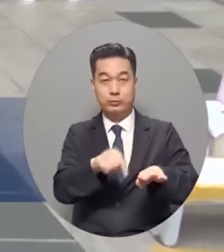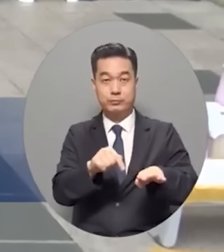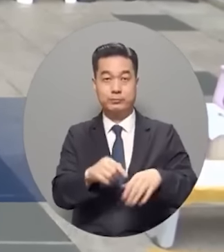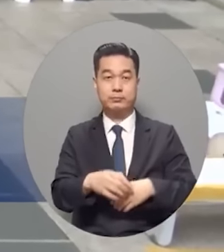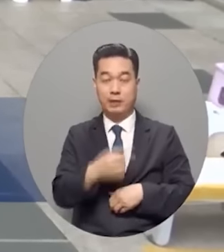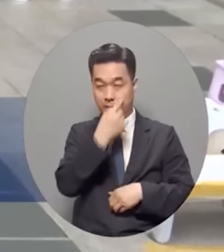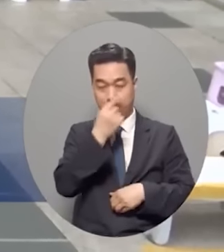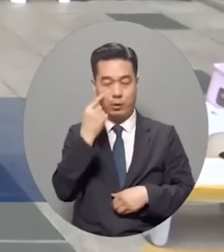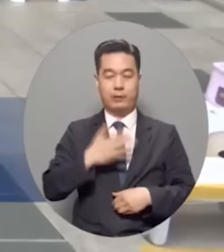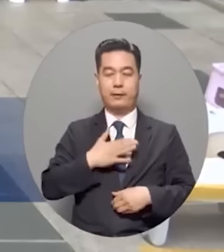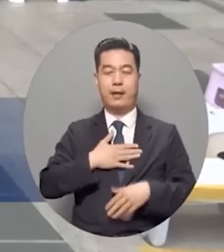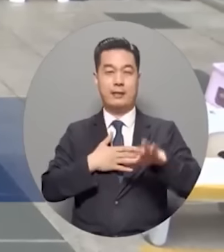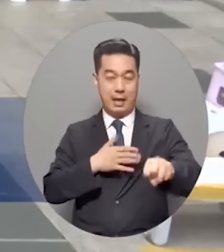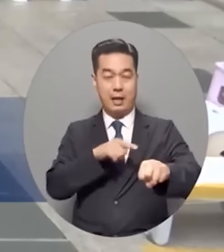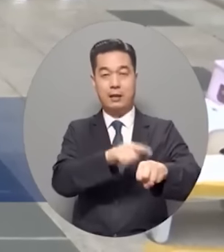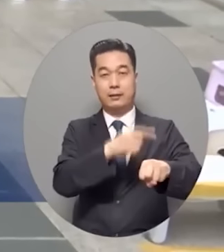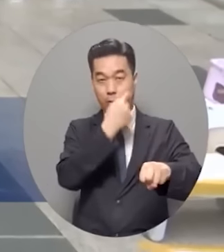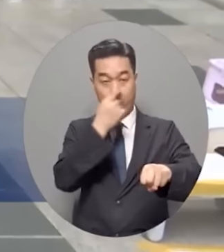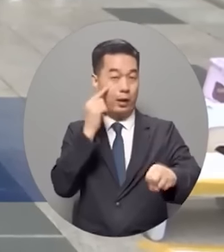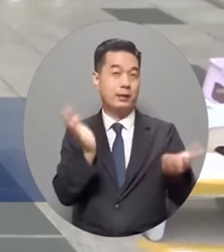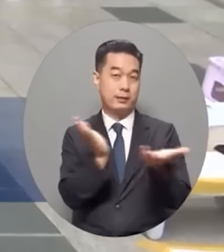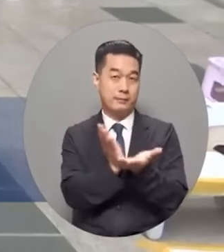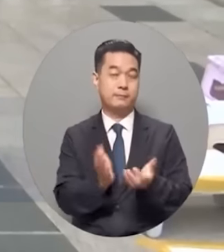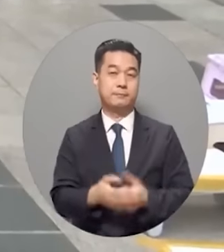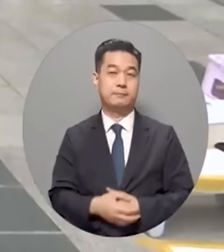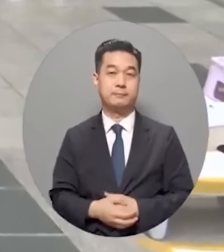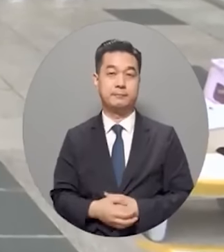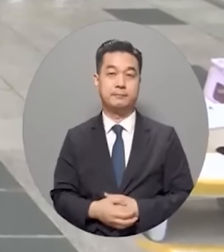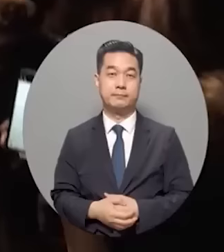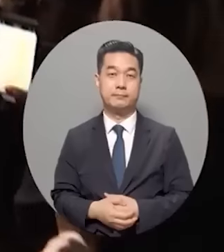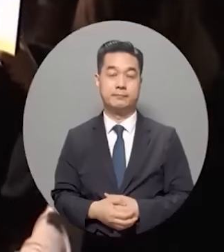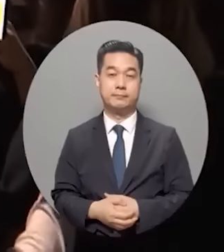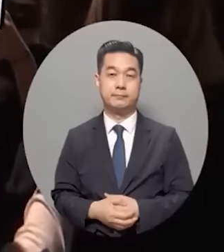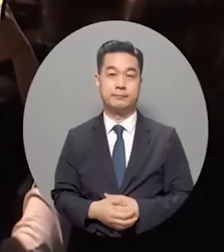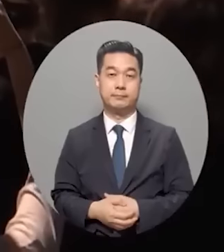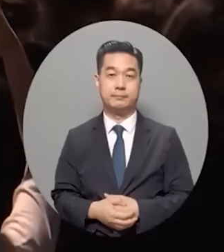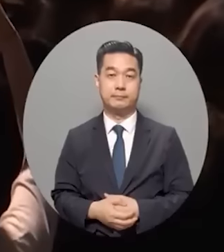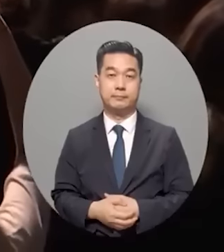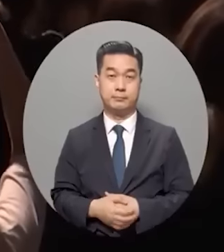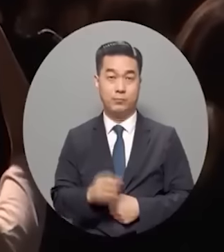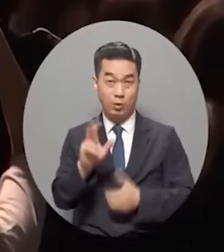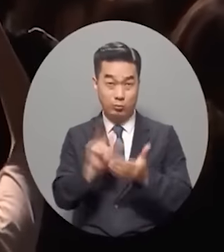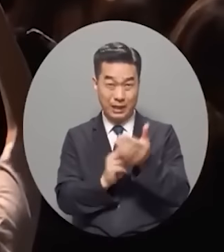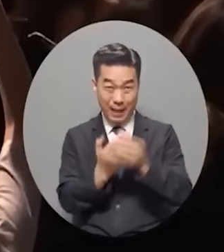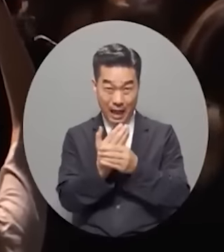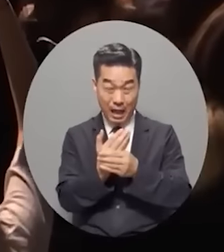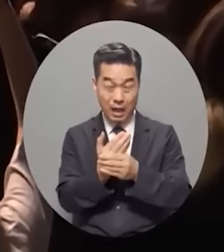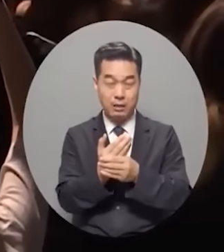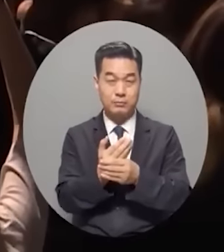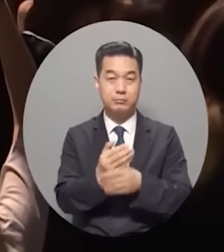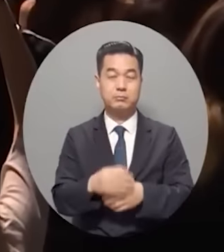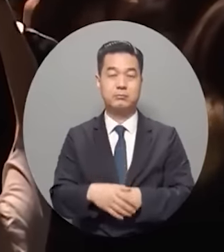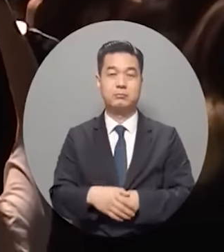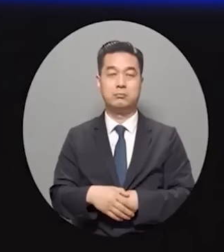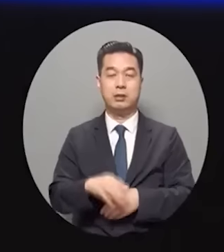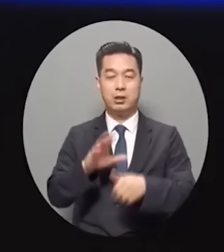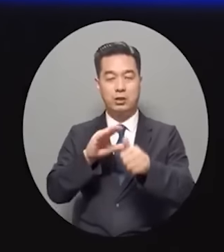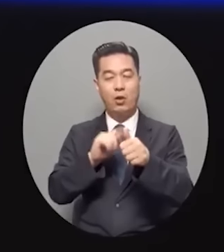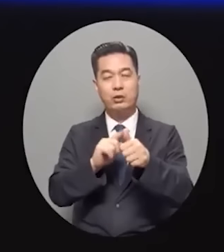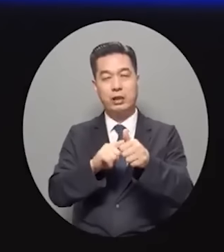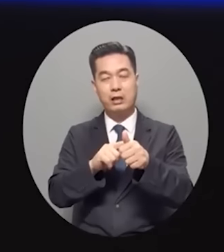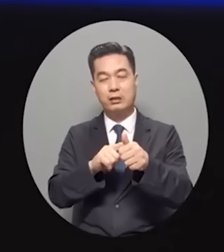이게 본인이 이렇게 자리 맡아놨다 그거를 증빙하는 거고요. 팬덤에 문제가 생기면 아티스트의 이름에 먹칠을 한다고